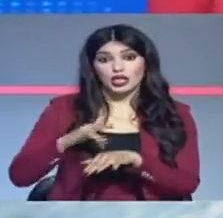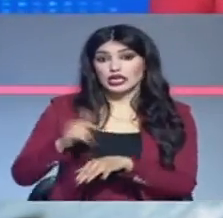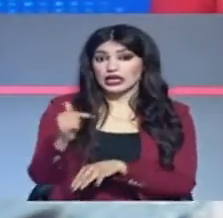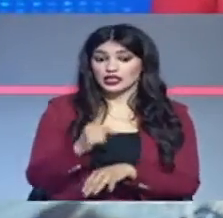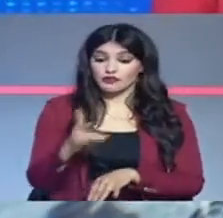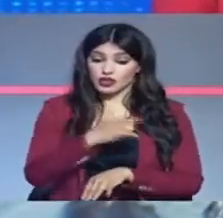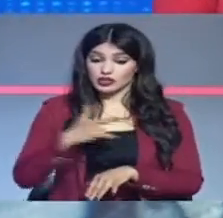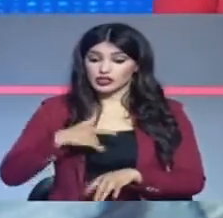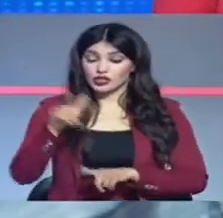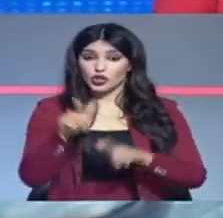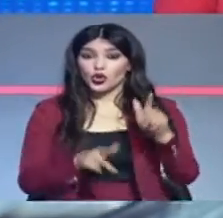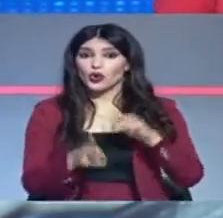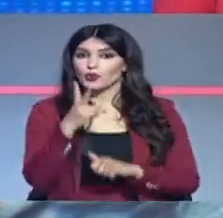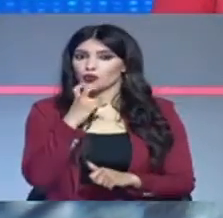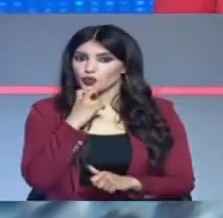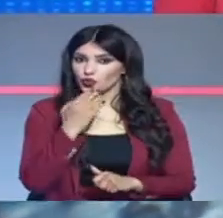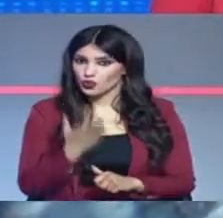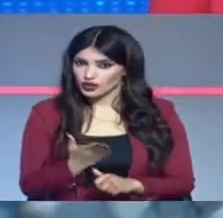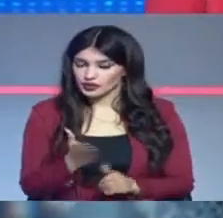وصحه المواطنين